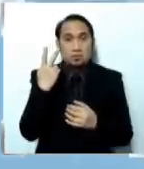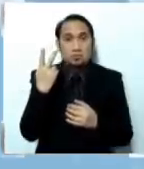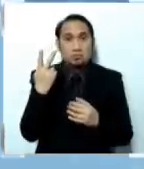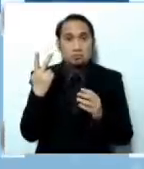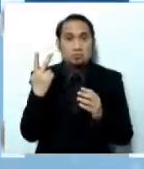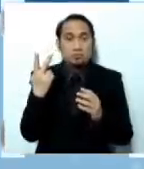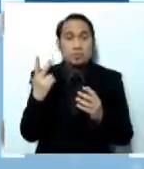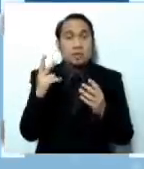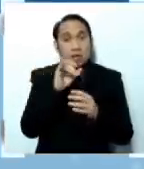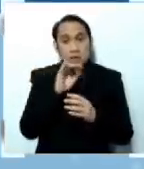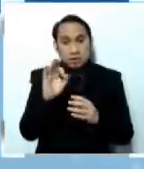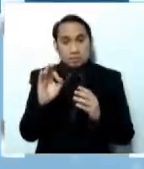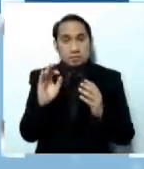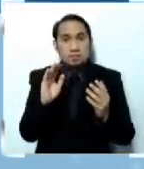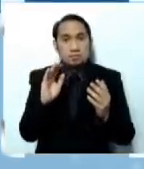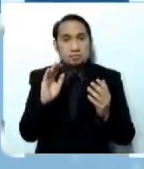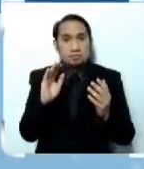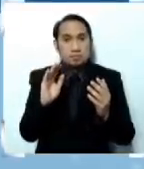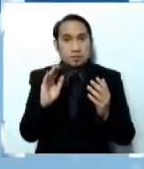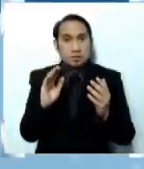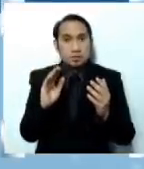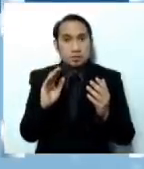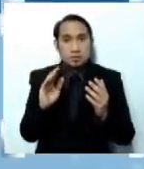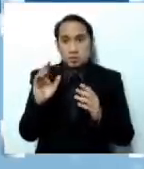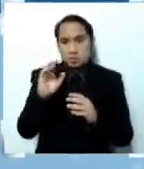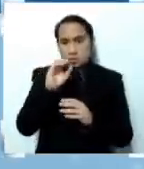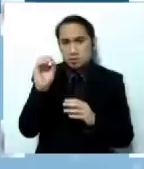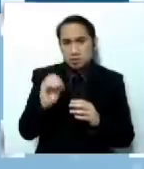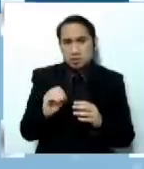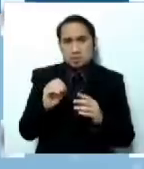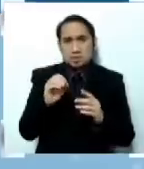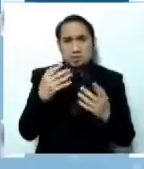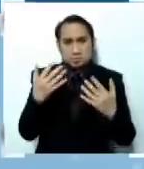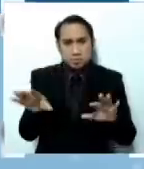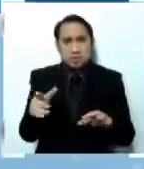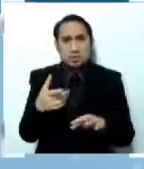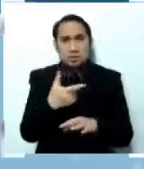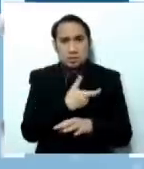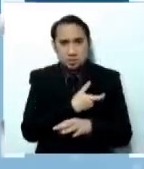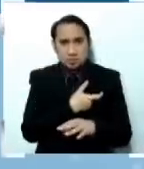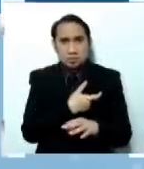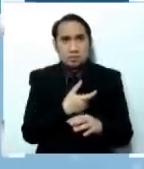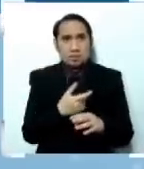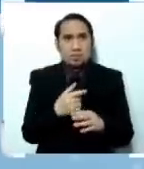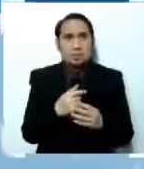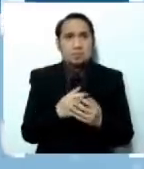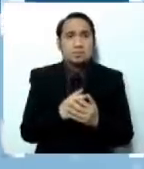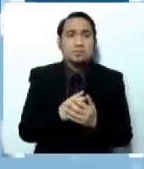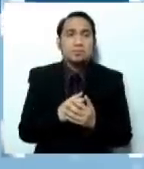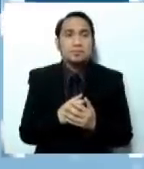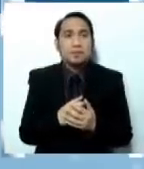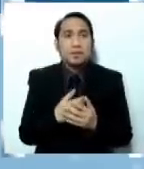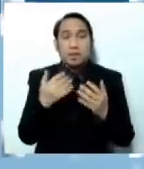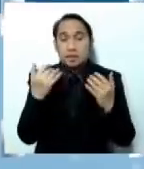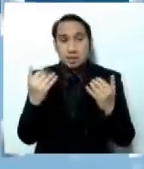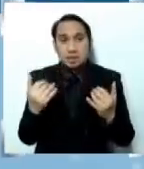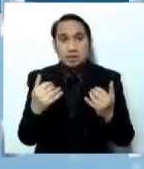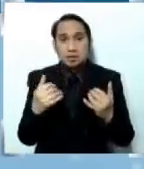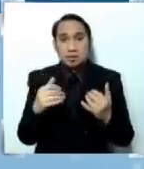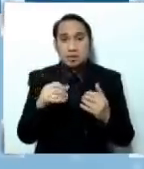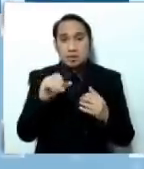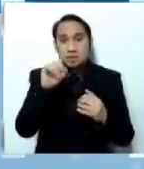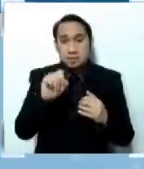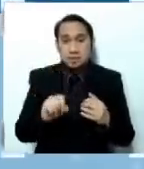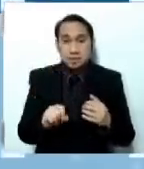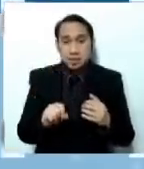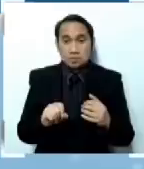Kung ibabase sa porsyento ng populasyon na nabakunahan ng kahit isang dose lang ang pag-uusapan, sa mga bansa sa Southeast Asia,